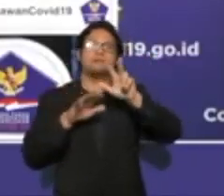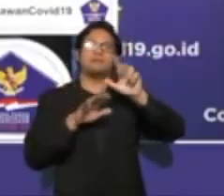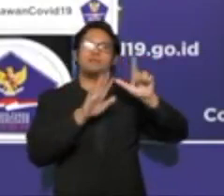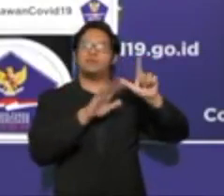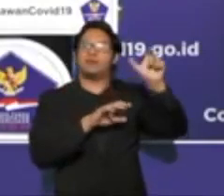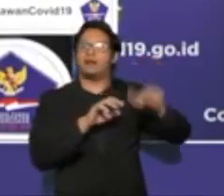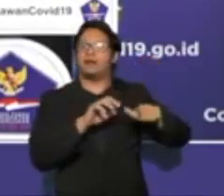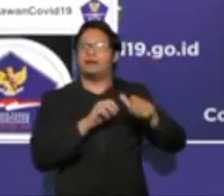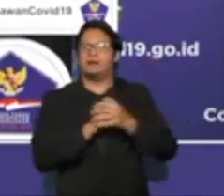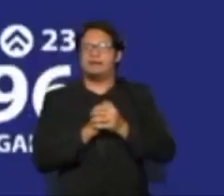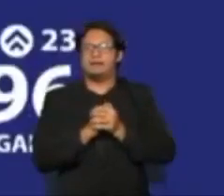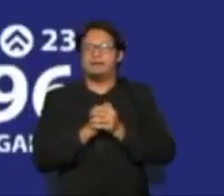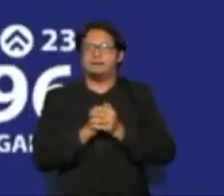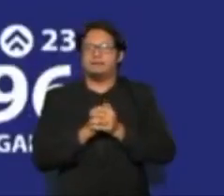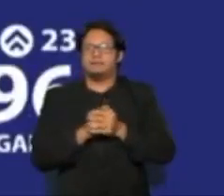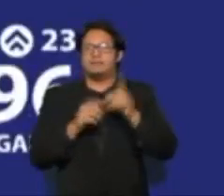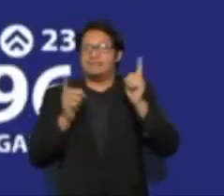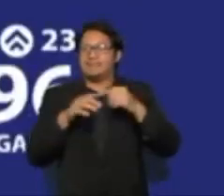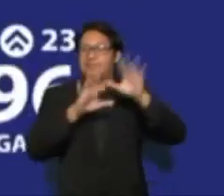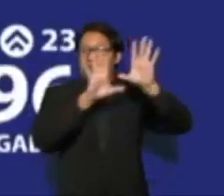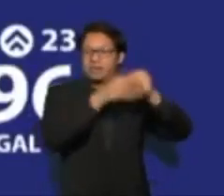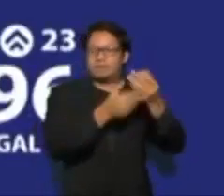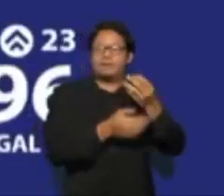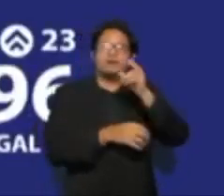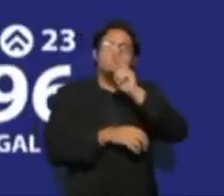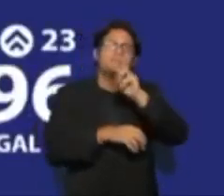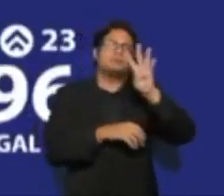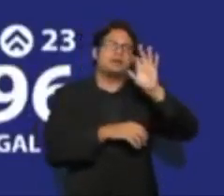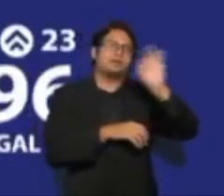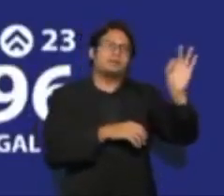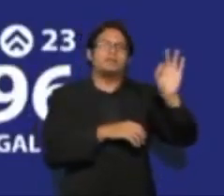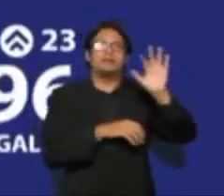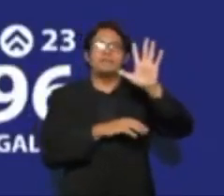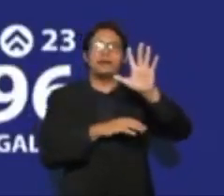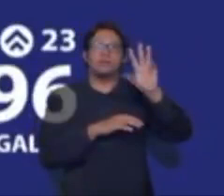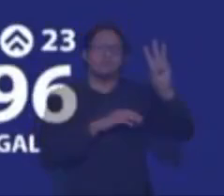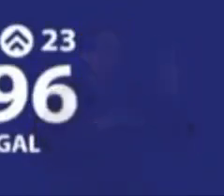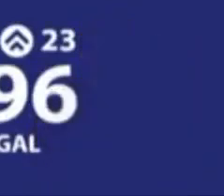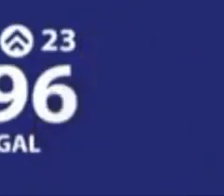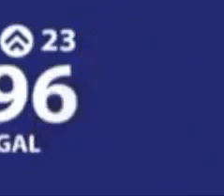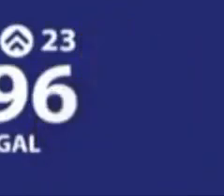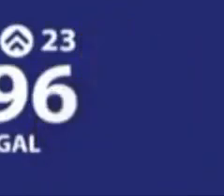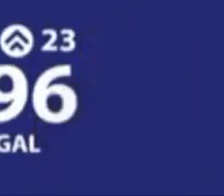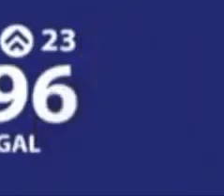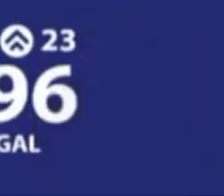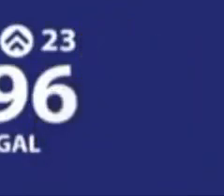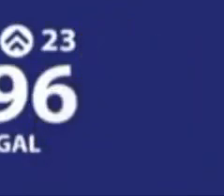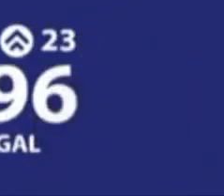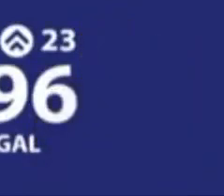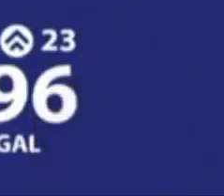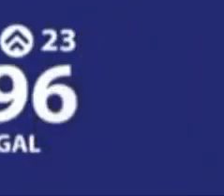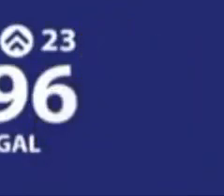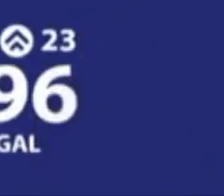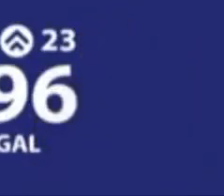687 orang sehingga totalnya menjadi 24438 kalau kemudian